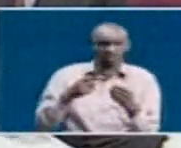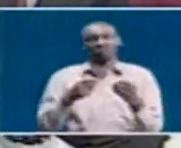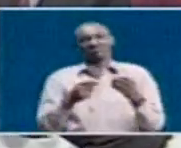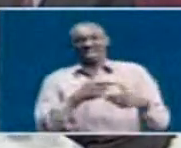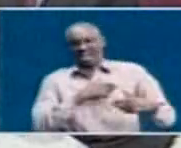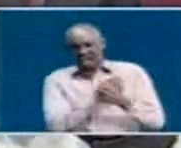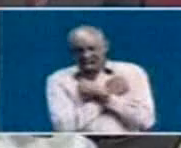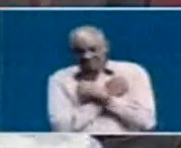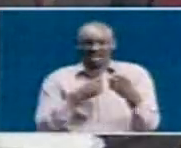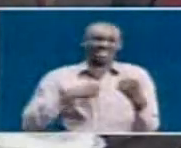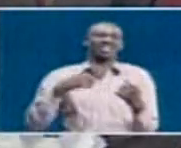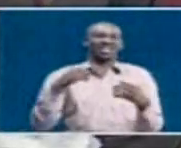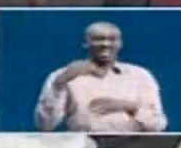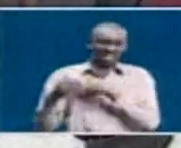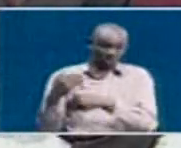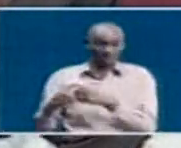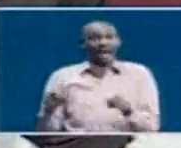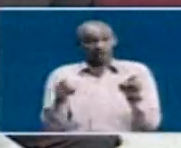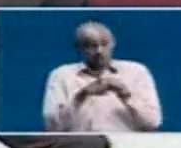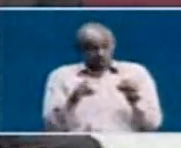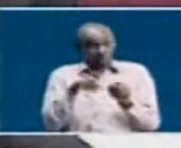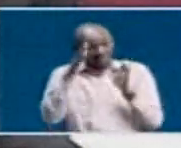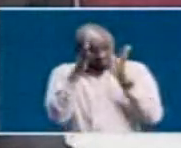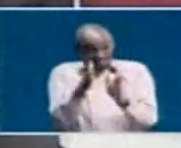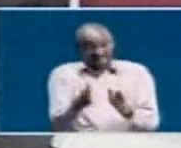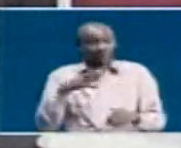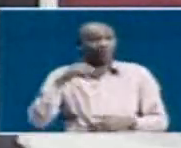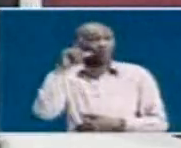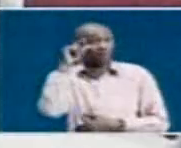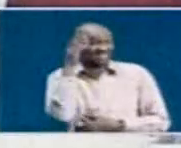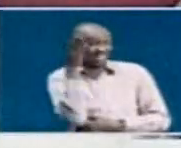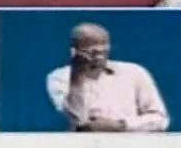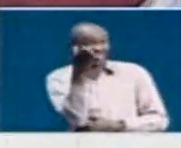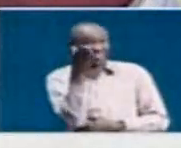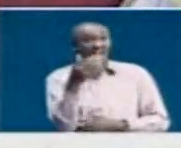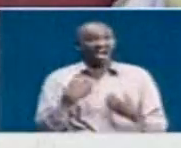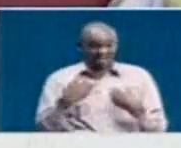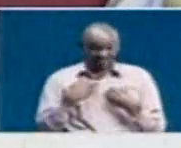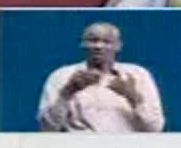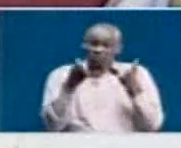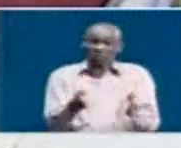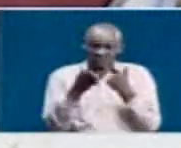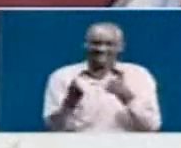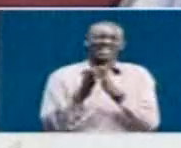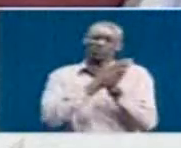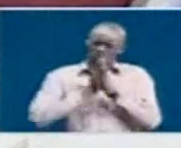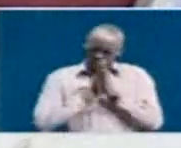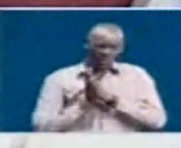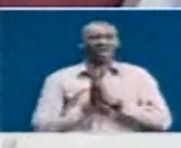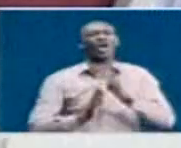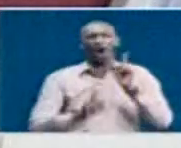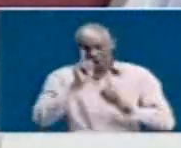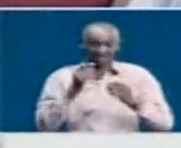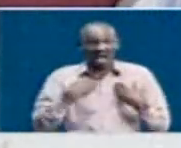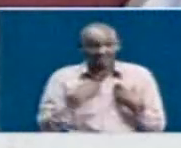mapenzi. Na vile vile tutakujiunga naye Biki Pusa, amerudi uwanjani kutoka Mombasa. Leo dozi nzito tunauliza